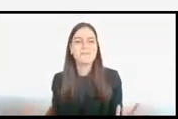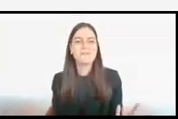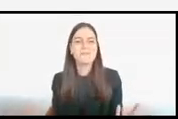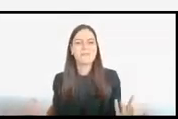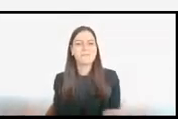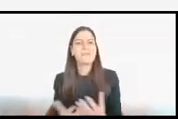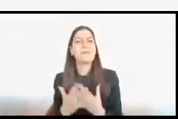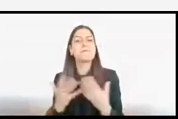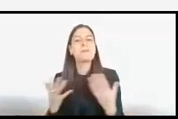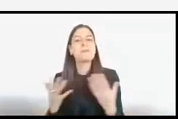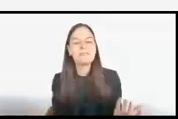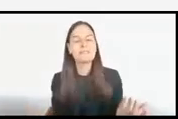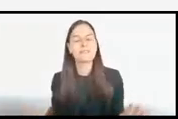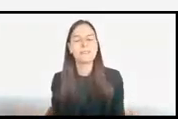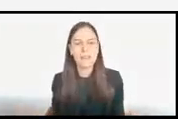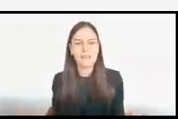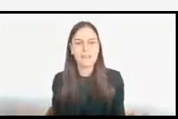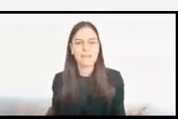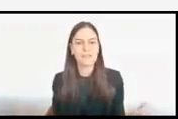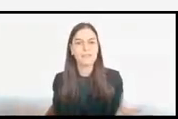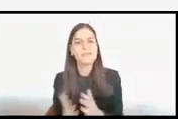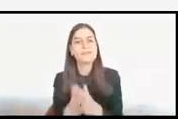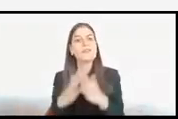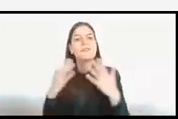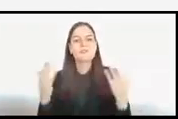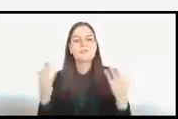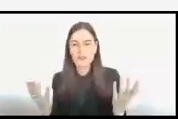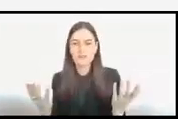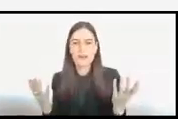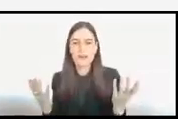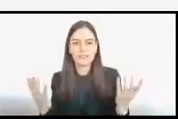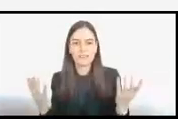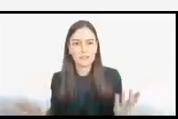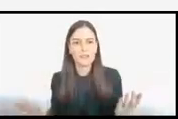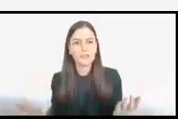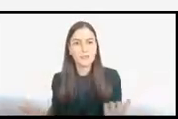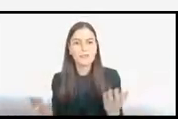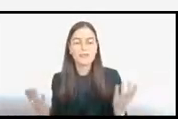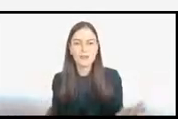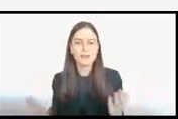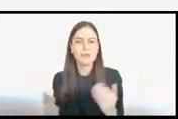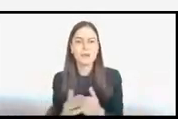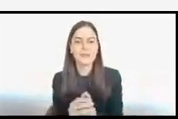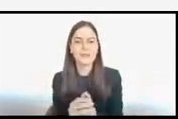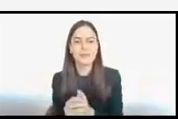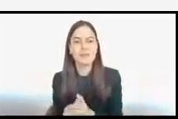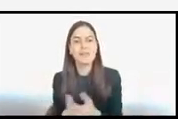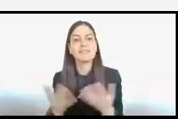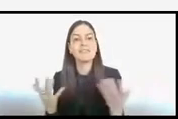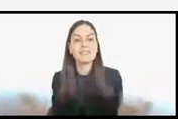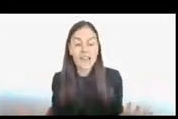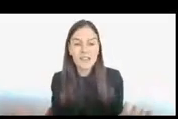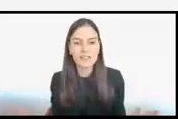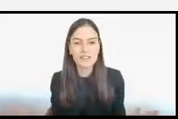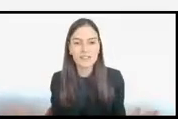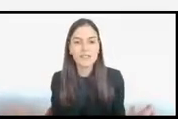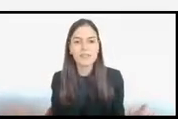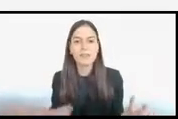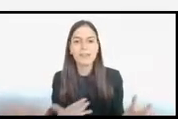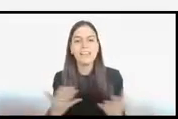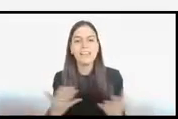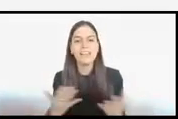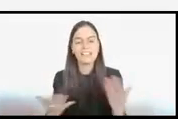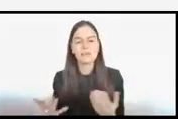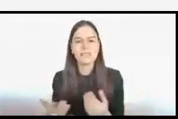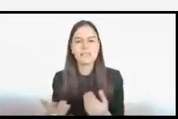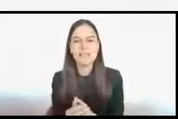Tout simplement parce que, au même titre que la location nue, je vais avoir des revenus de location meublée, des charges